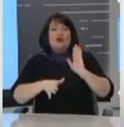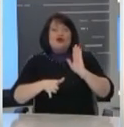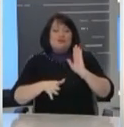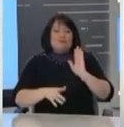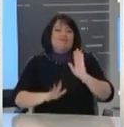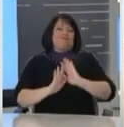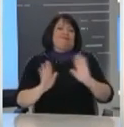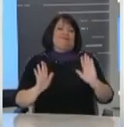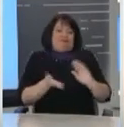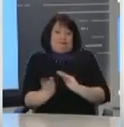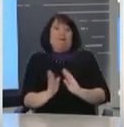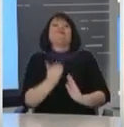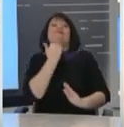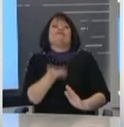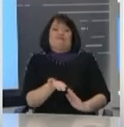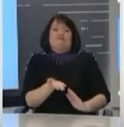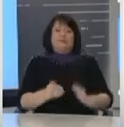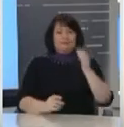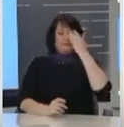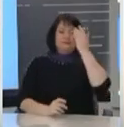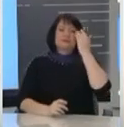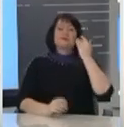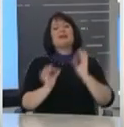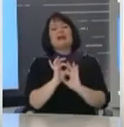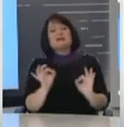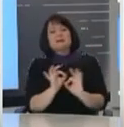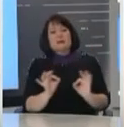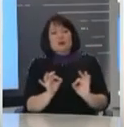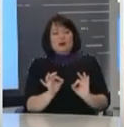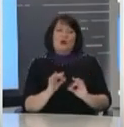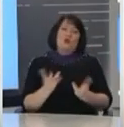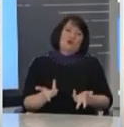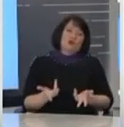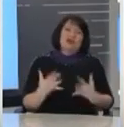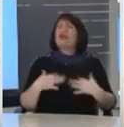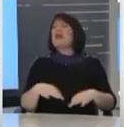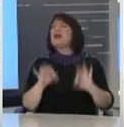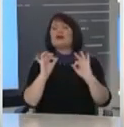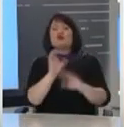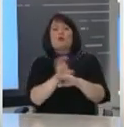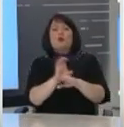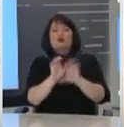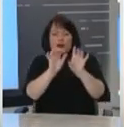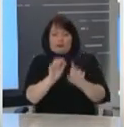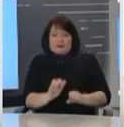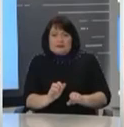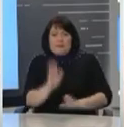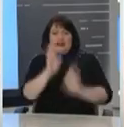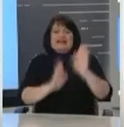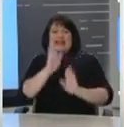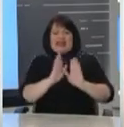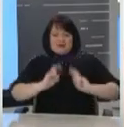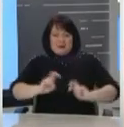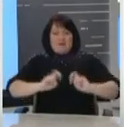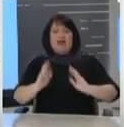καθαρή έξοδο. Είναι δεδομένο λοιπόν ότι θα αρχίσουν οι ηλεκτρονικοί πληστηριασμοί και